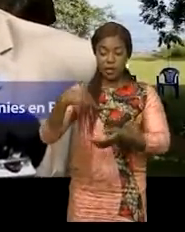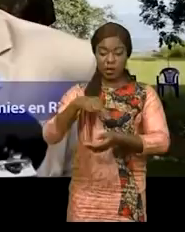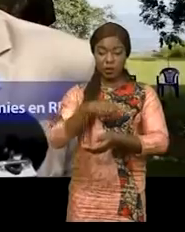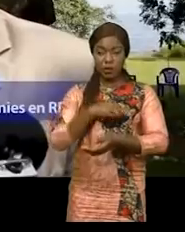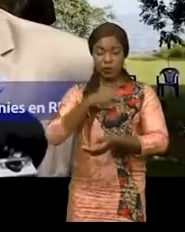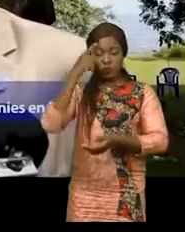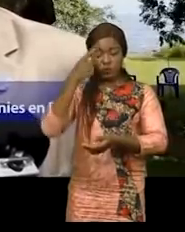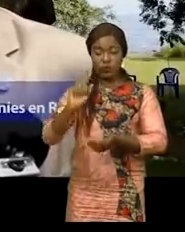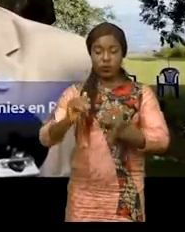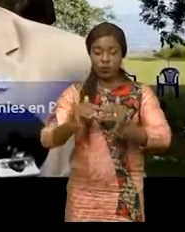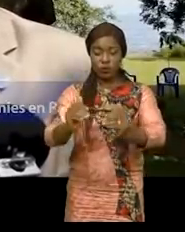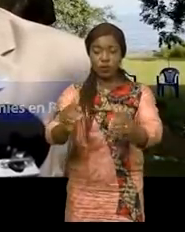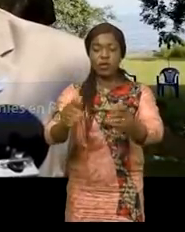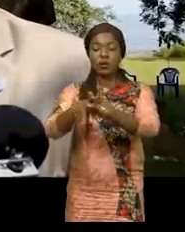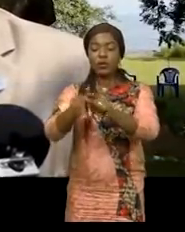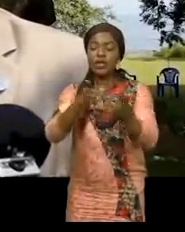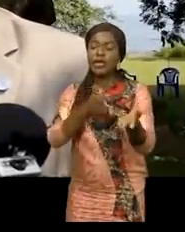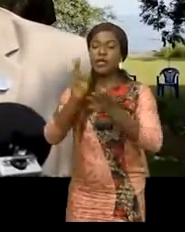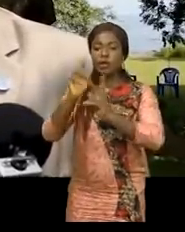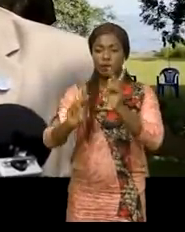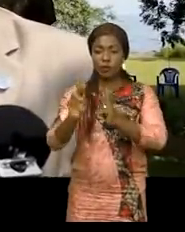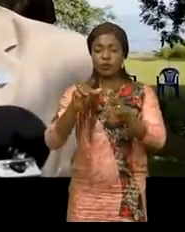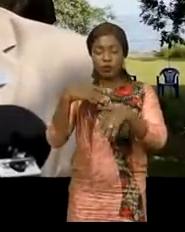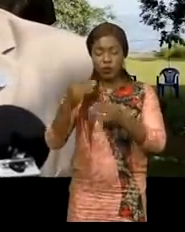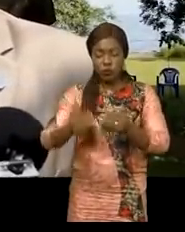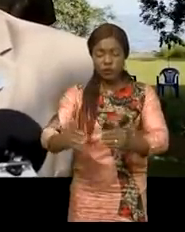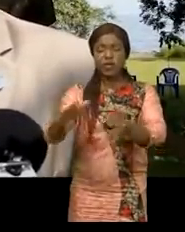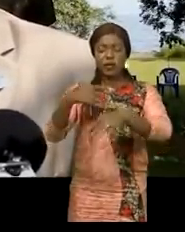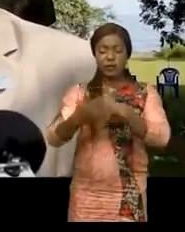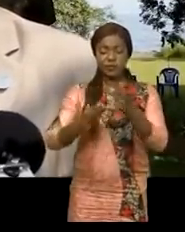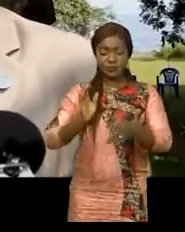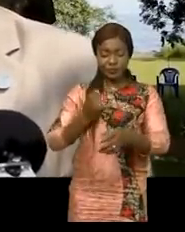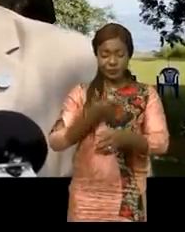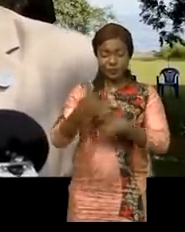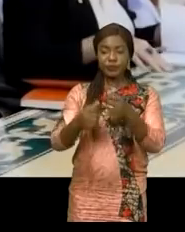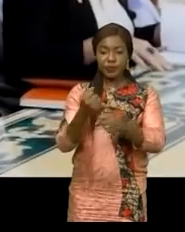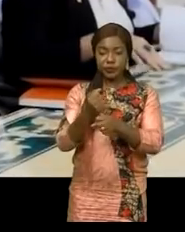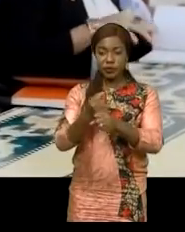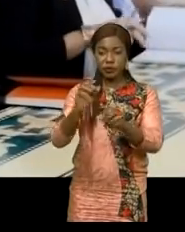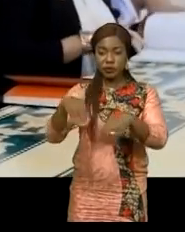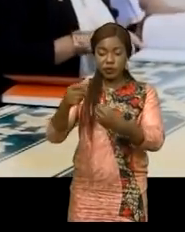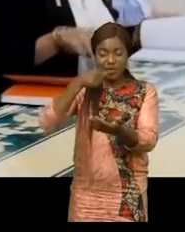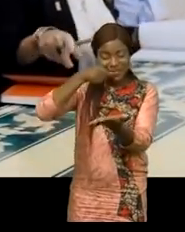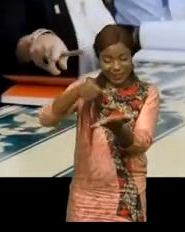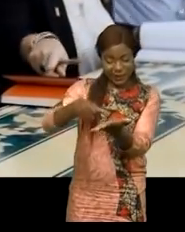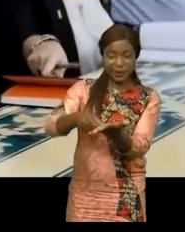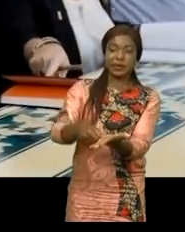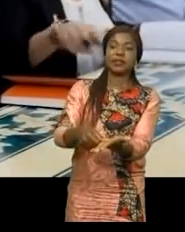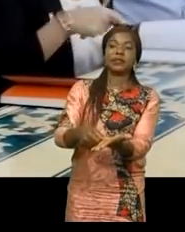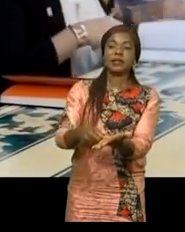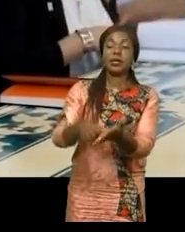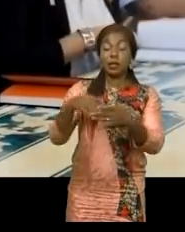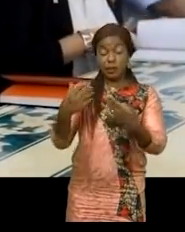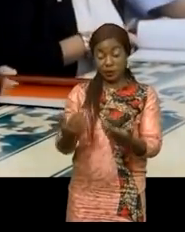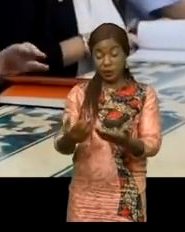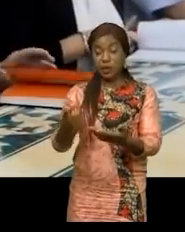soient minimisés pour la population et qu'on puisse continuer à faire notre travail on a reçu des assurances dans ce sens faisant d'une pierre deux coups messi